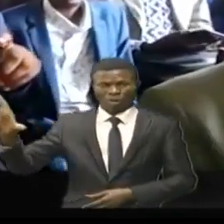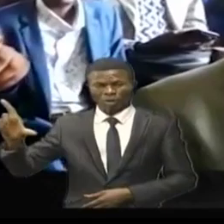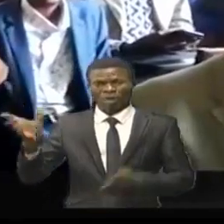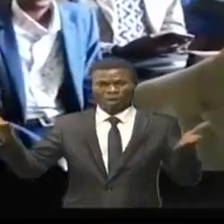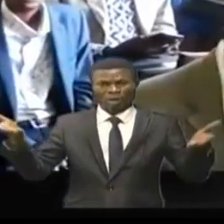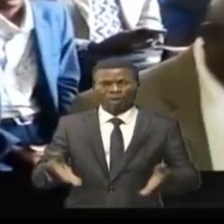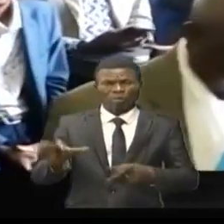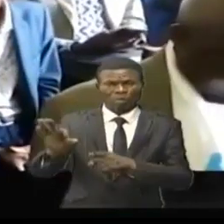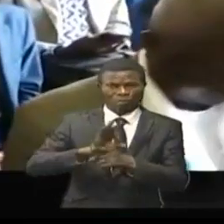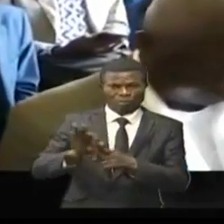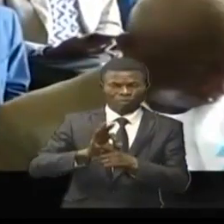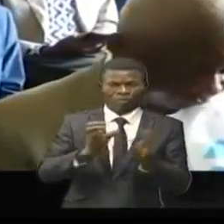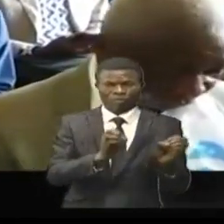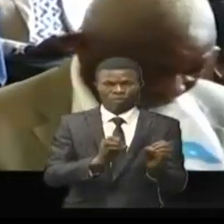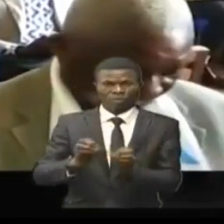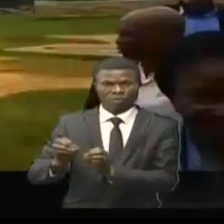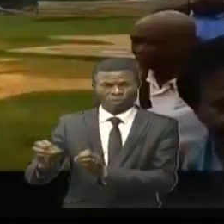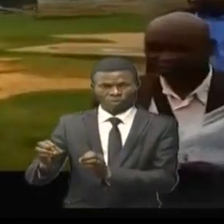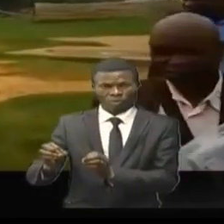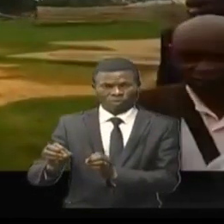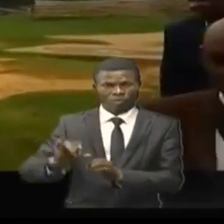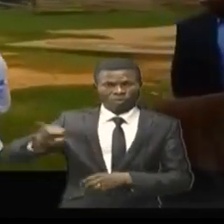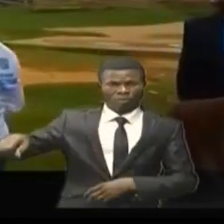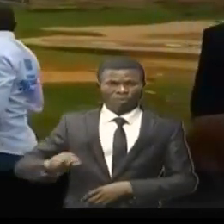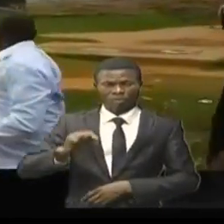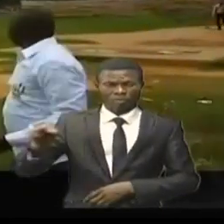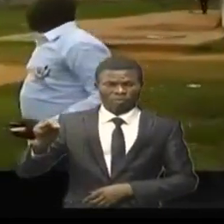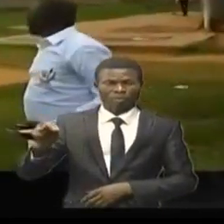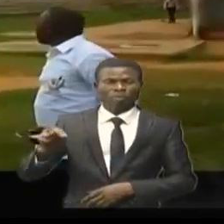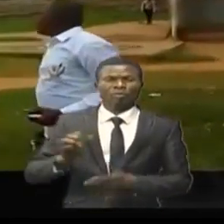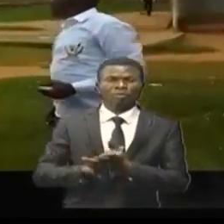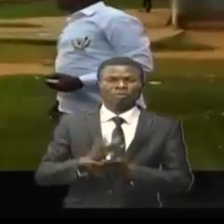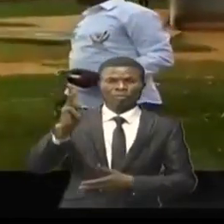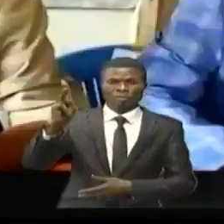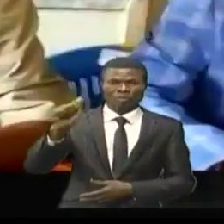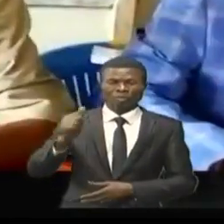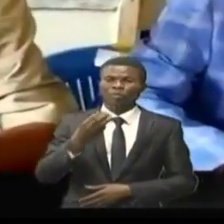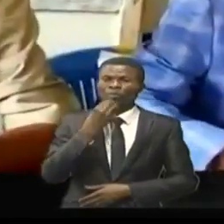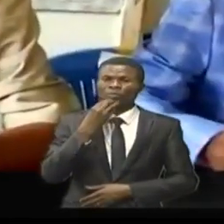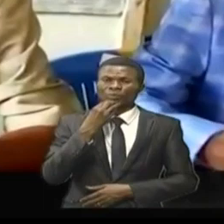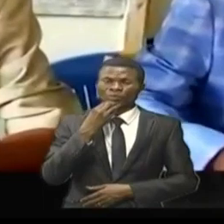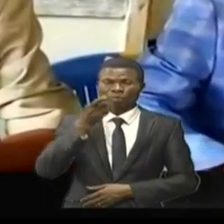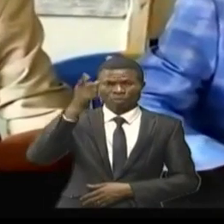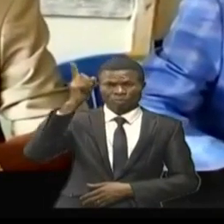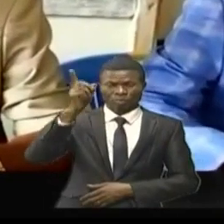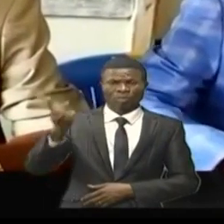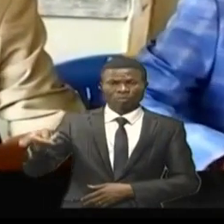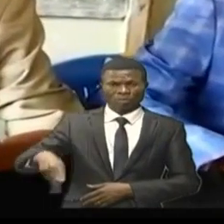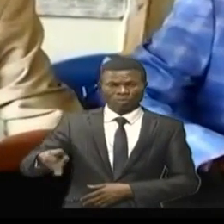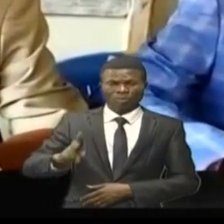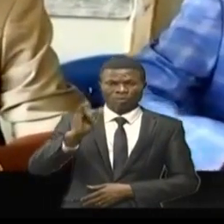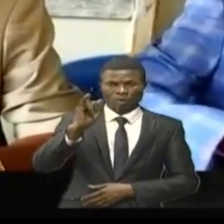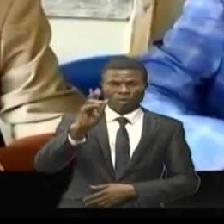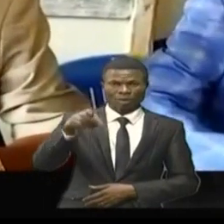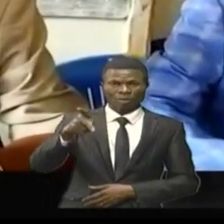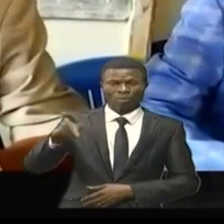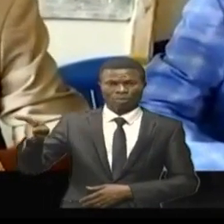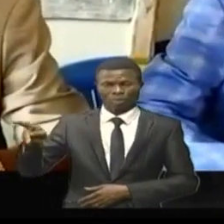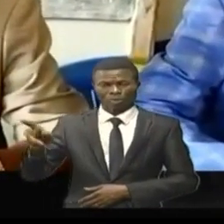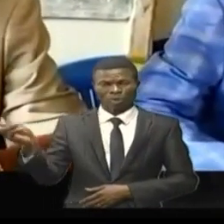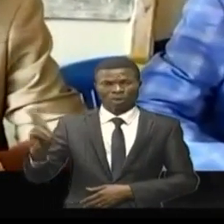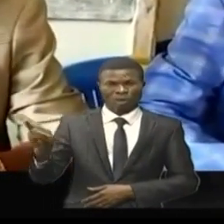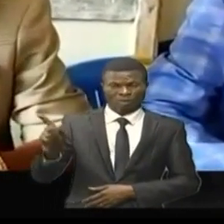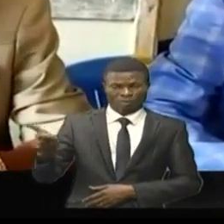de formation organisé par Jean-Makasinga Gimondo, inspecteur principal provincial EPST Kassai 2.